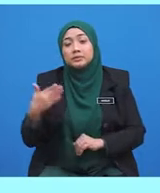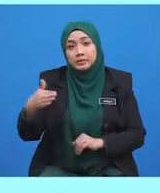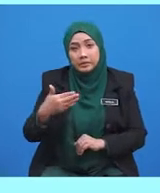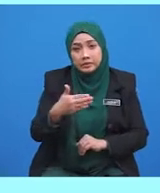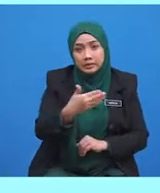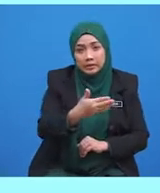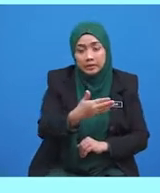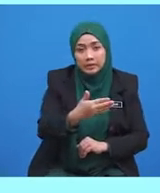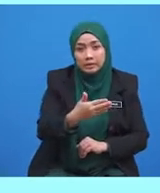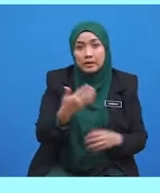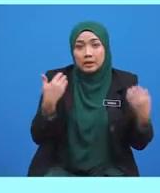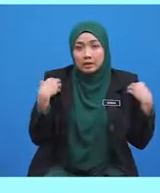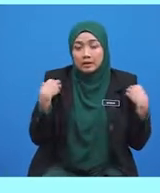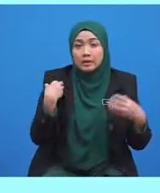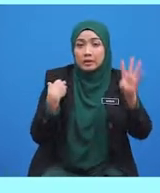Ikan,